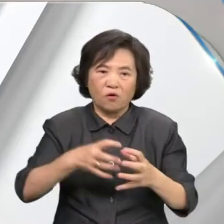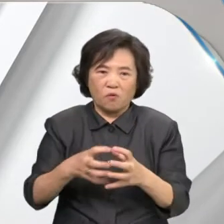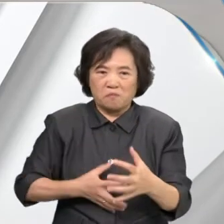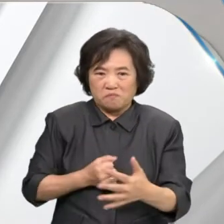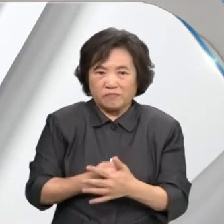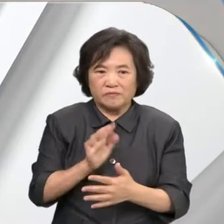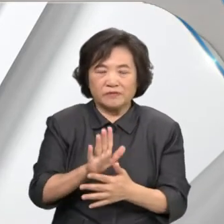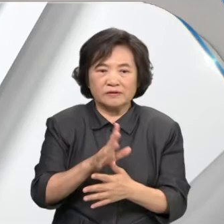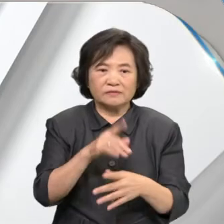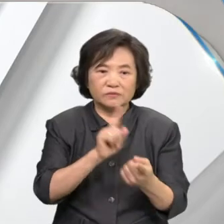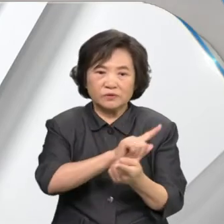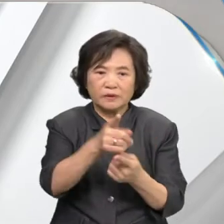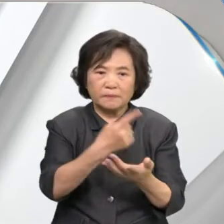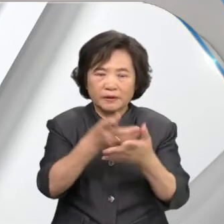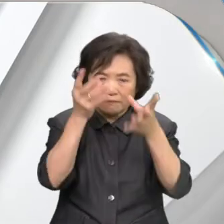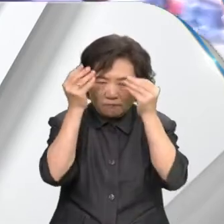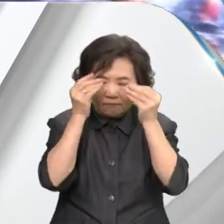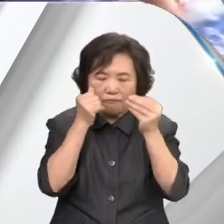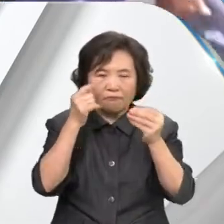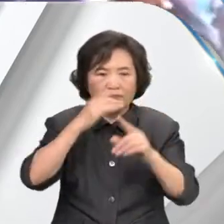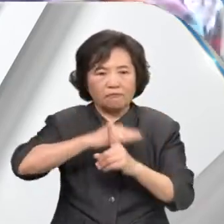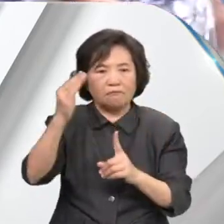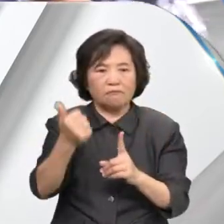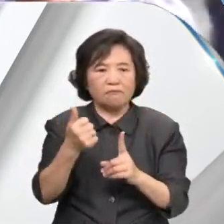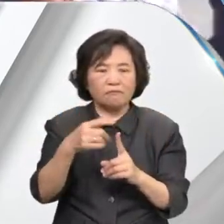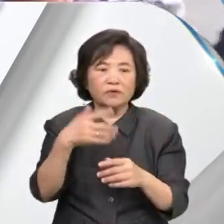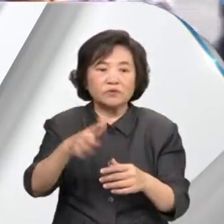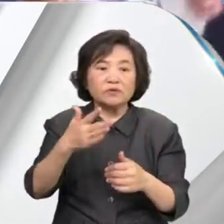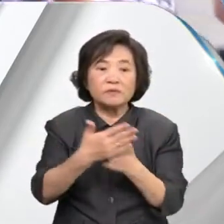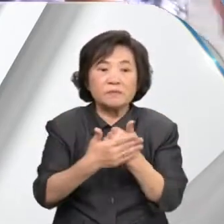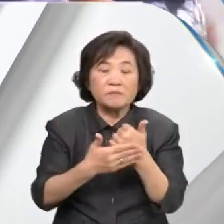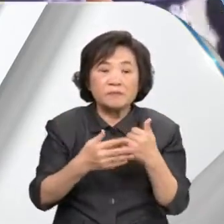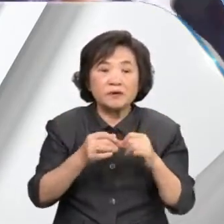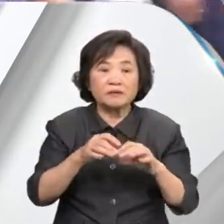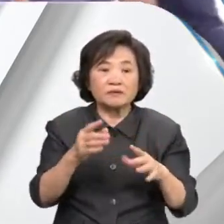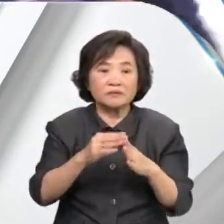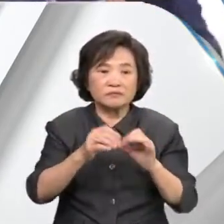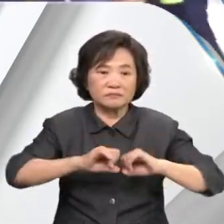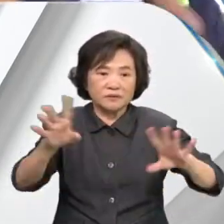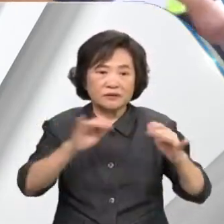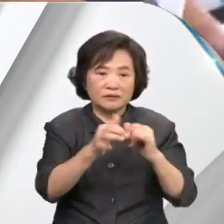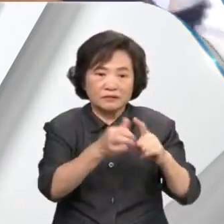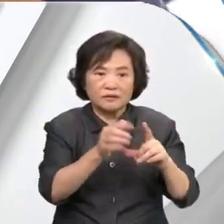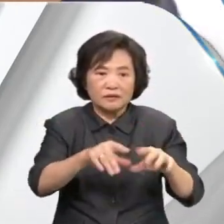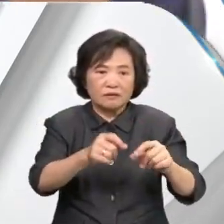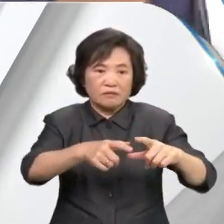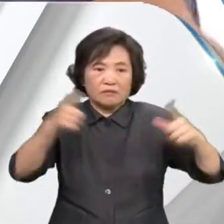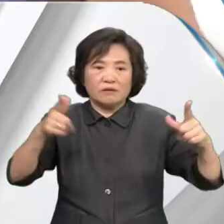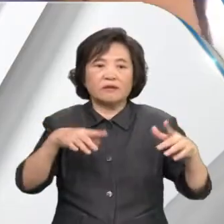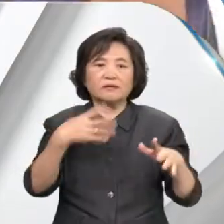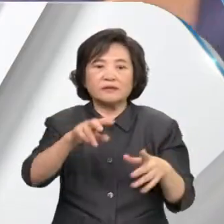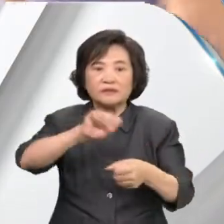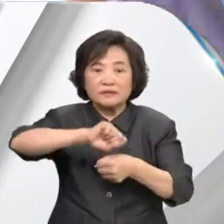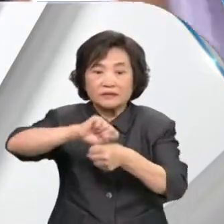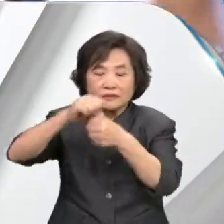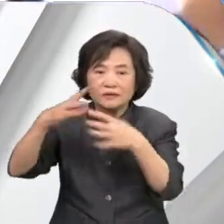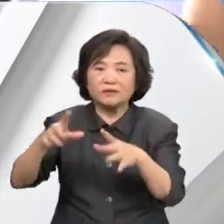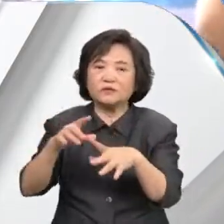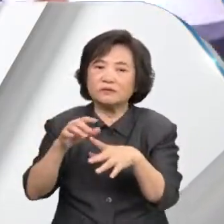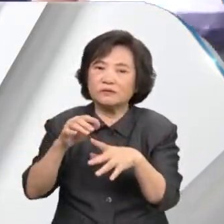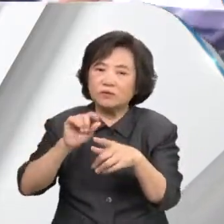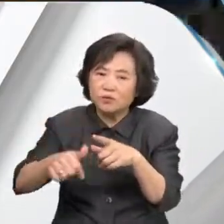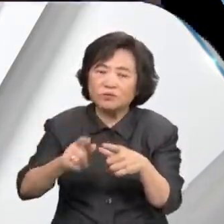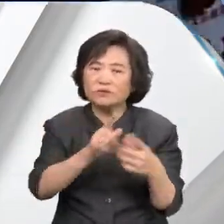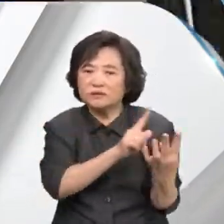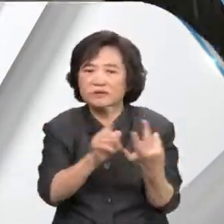要提升社区防灾嘅应变能力。水土保持局咪讲，未来会对社区抗台岛非政府组织社区企业带头，强